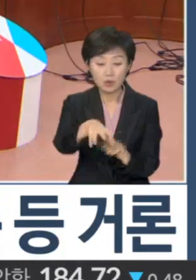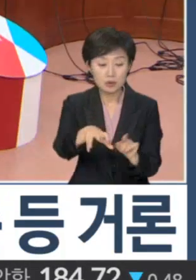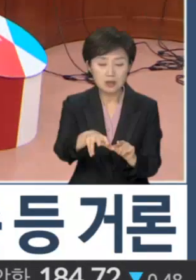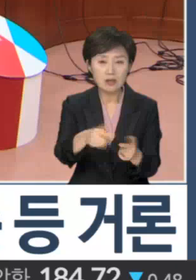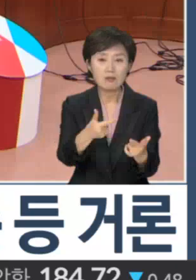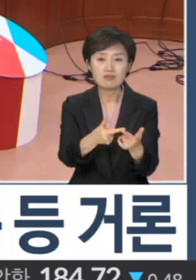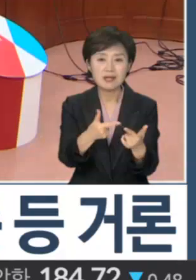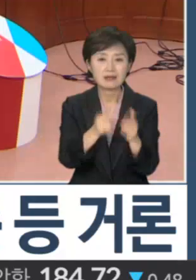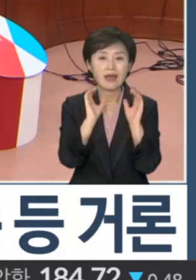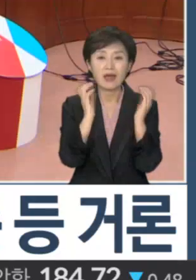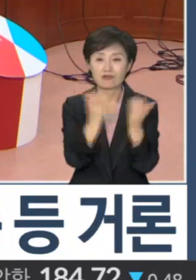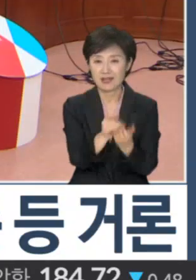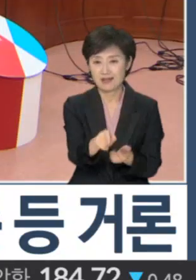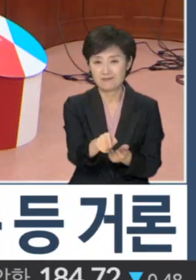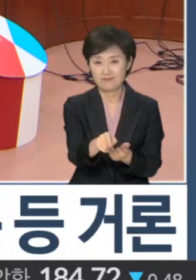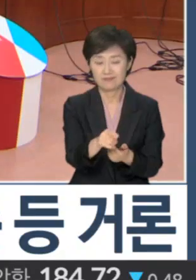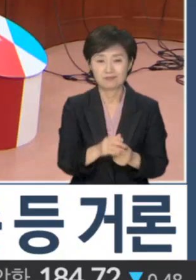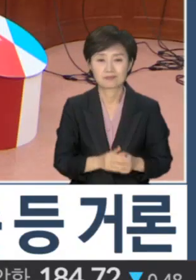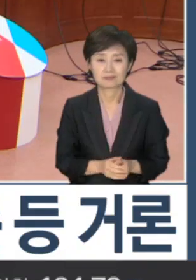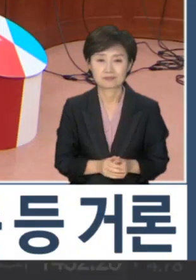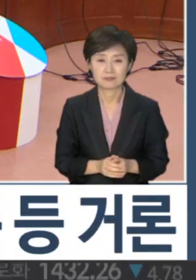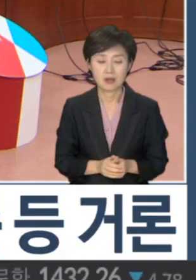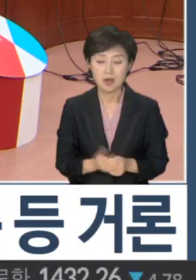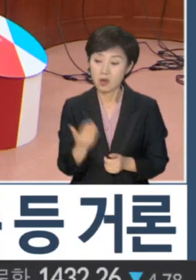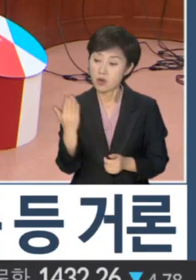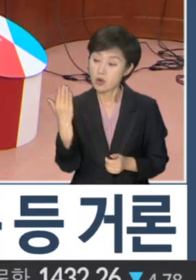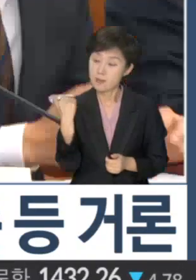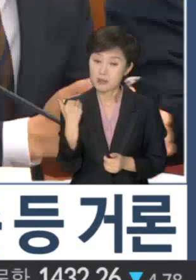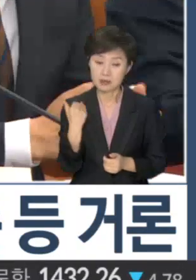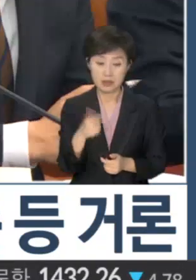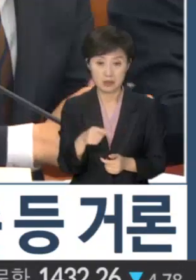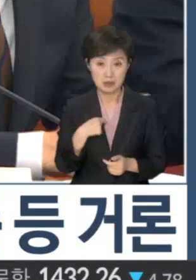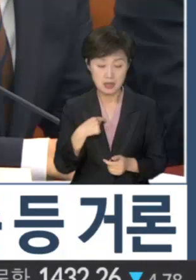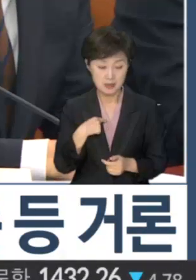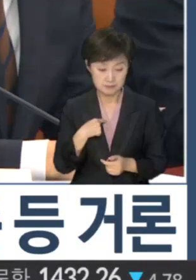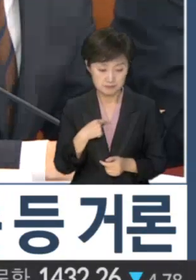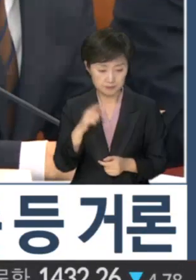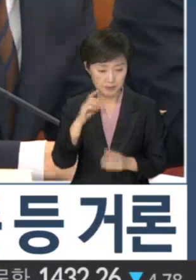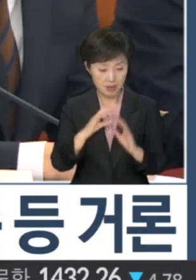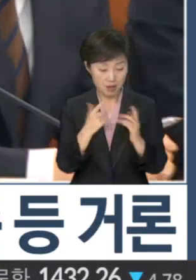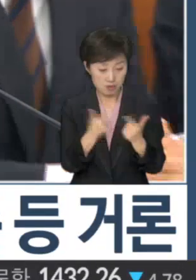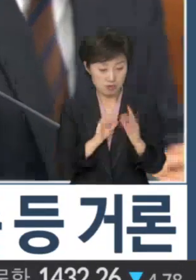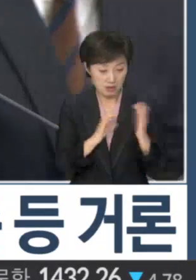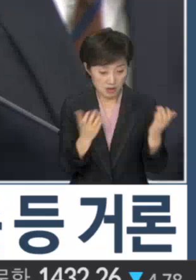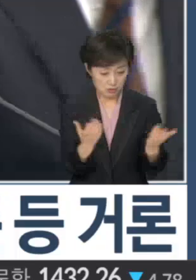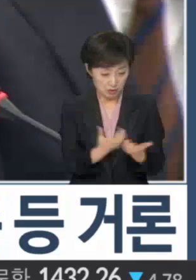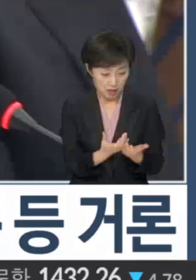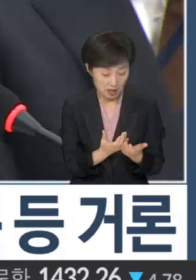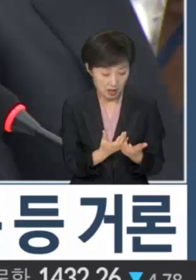양지에서 삼선을 했는데 얼마 전에 이 지역에서 다시 한번 뭘 도모할 수 있지만 내가 그동안